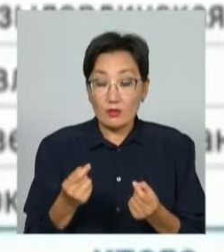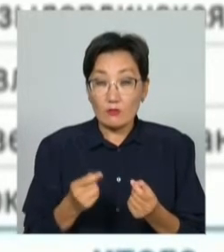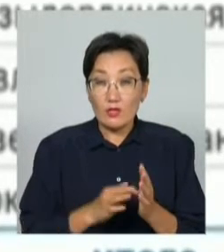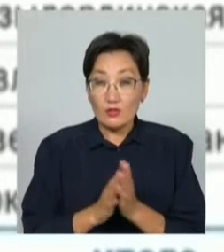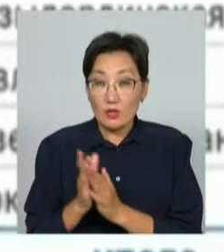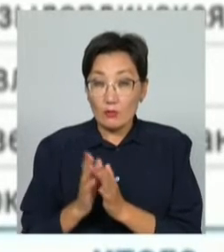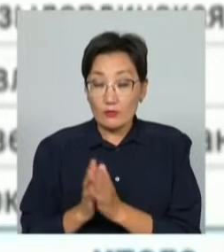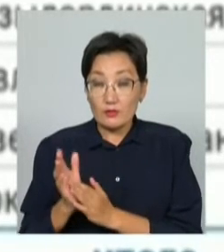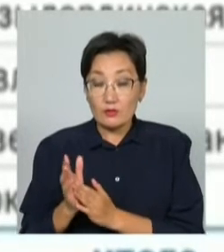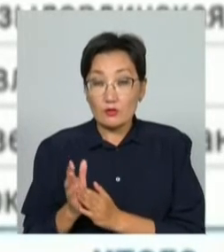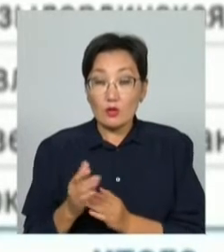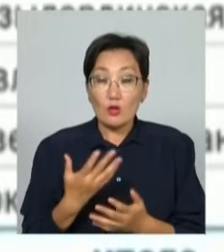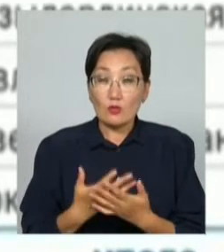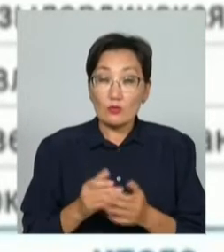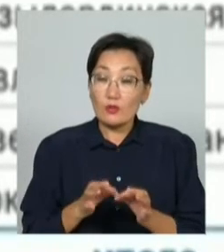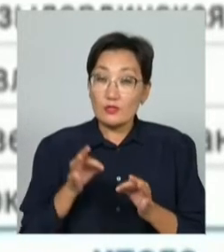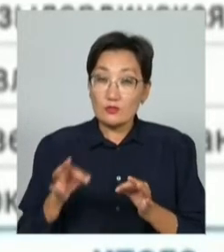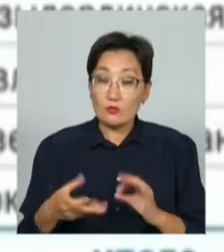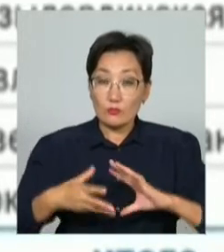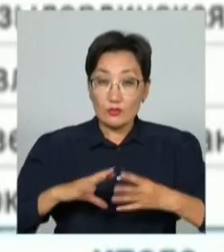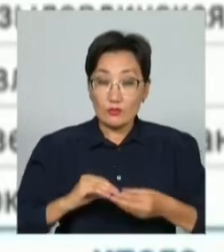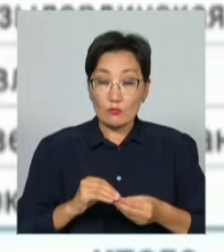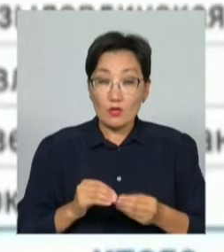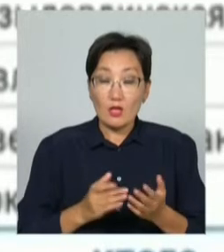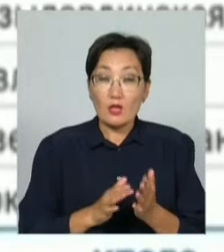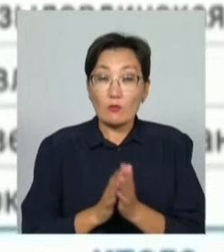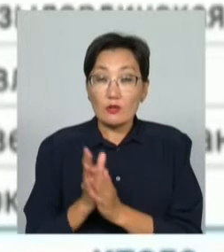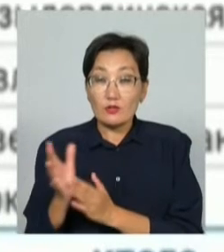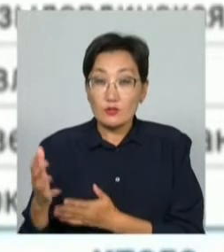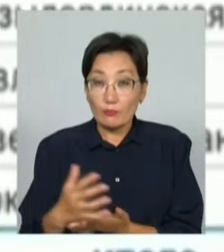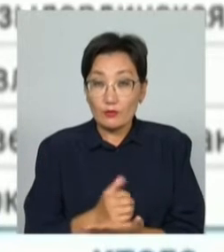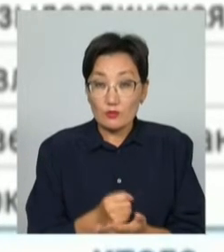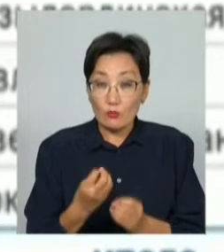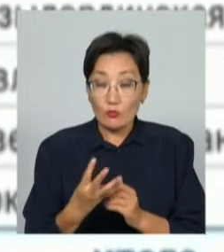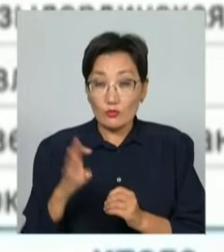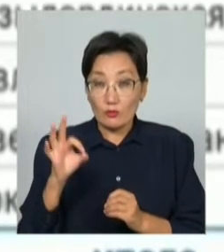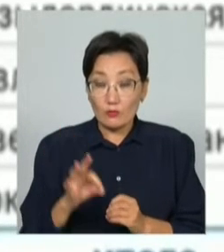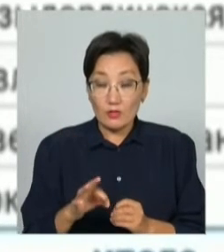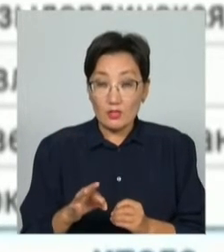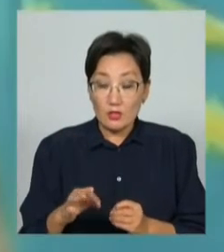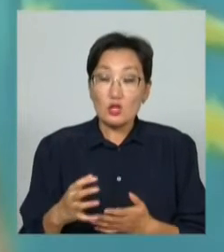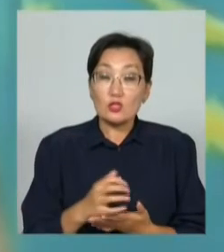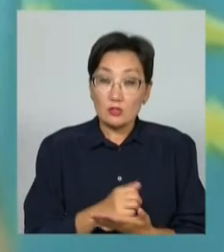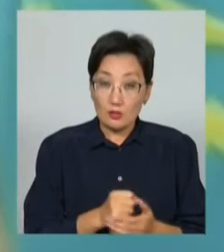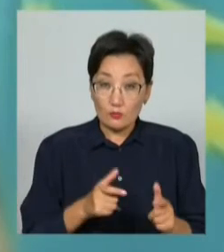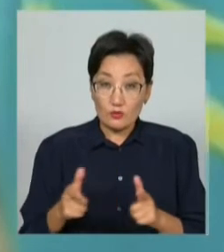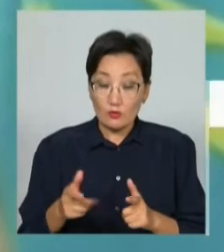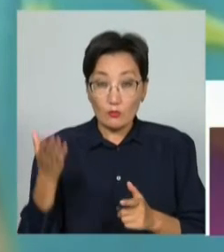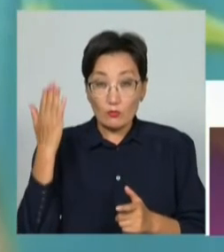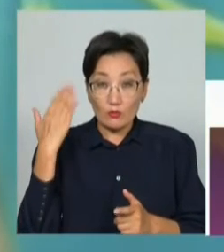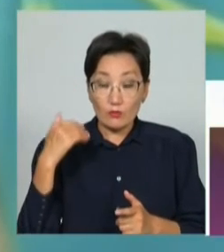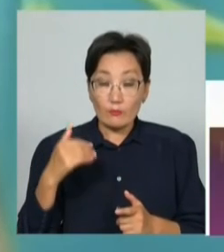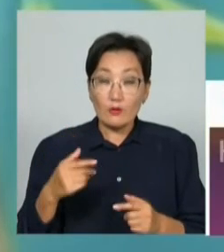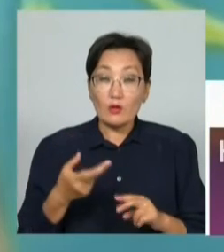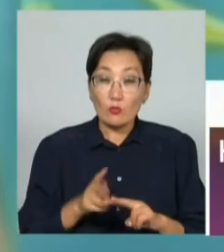дақылдар немесе көрсетілген облыстарға жалпы егін жинау алаңынан 14% жиналды. Өткен жылы